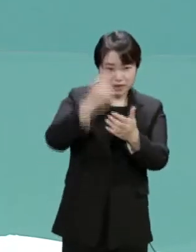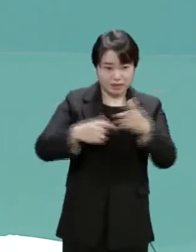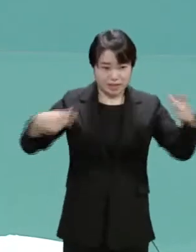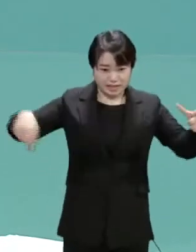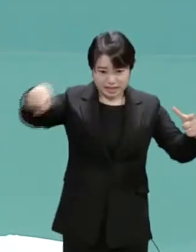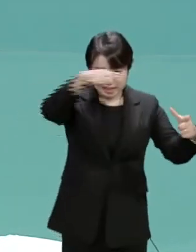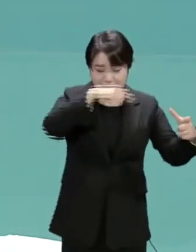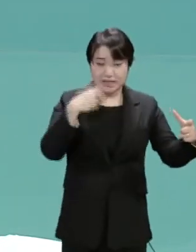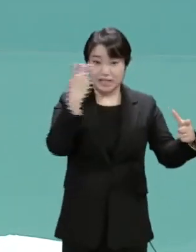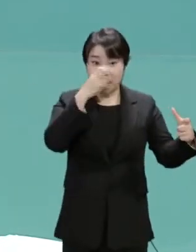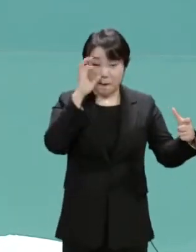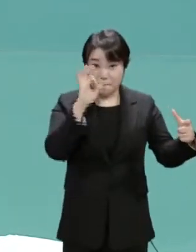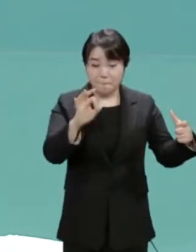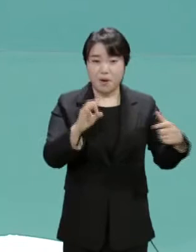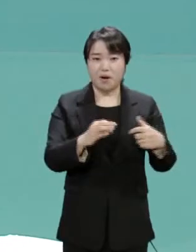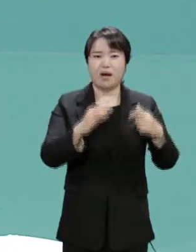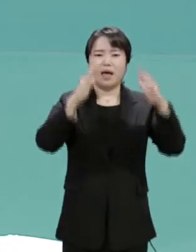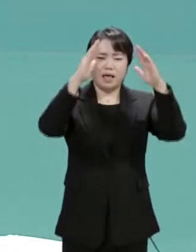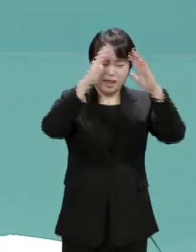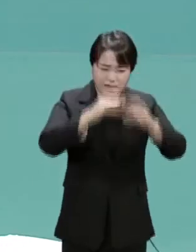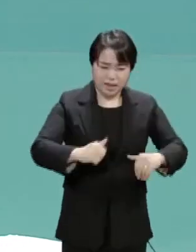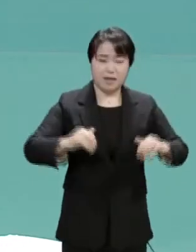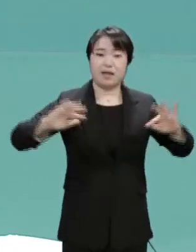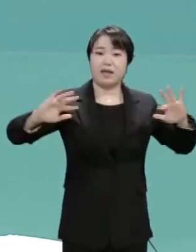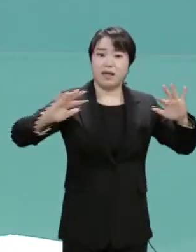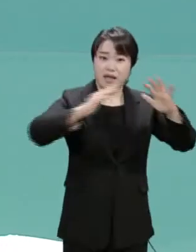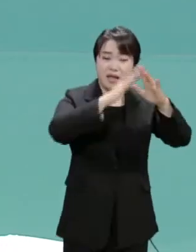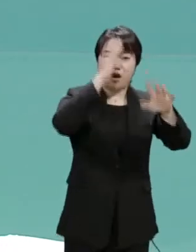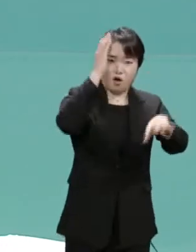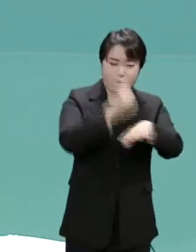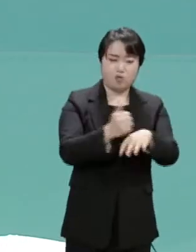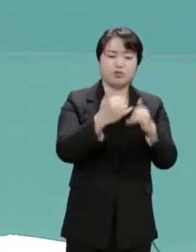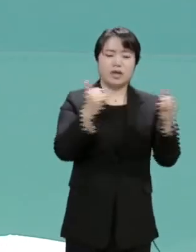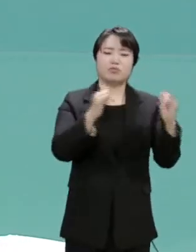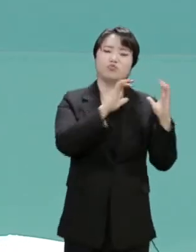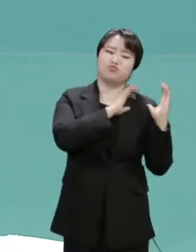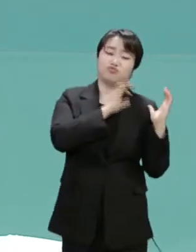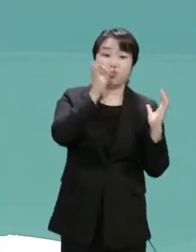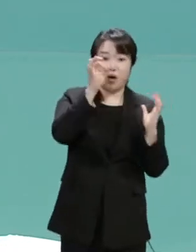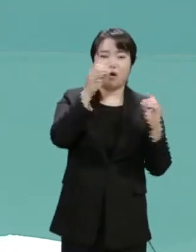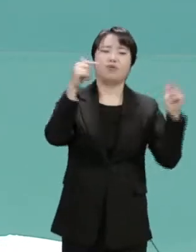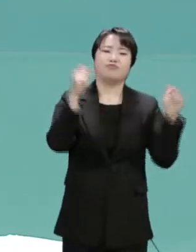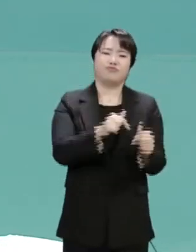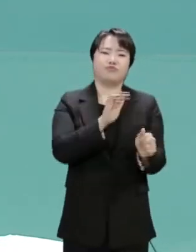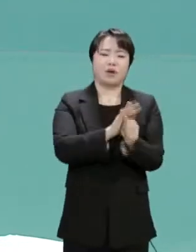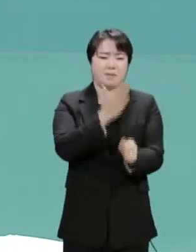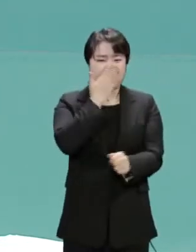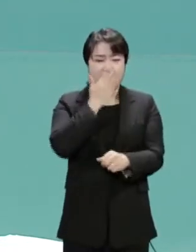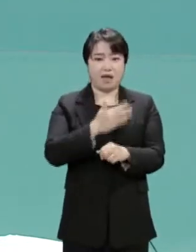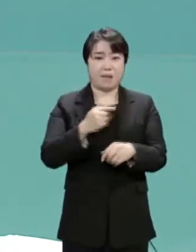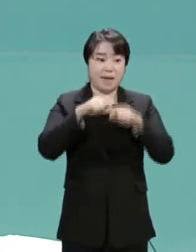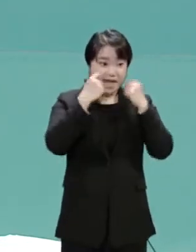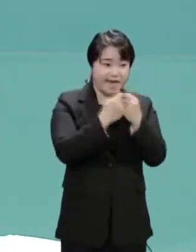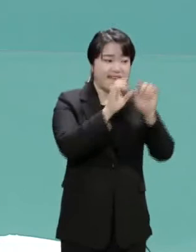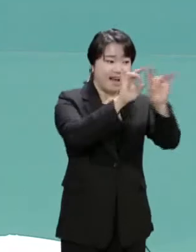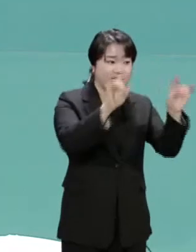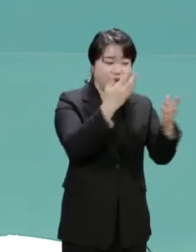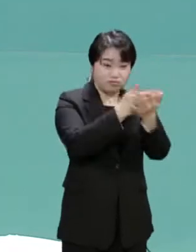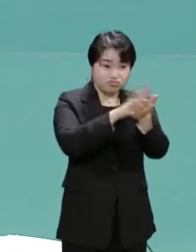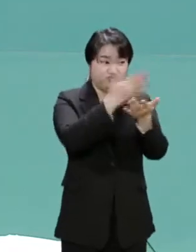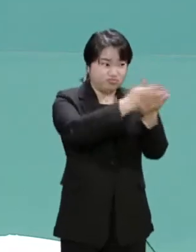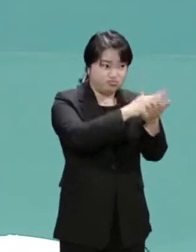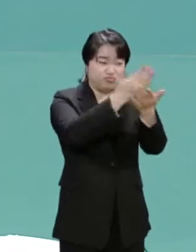그 재정계 재개발을 해야지만 주민의 부담이 현저하게 줄어드는 거예요. 저렇게 하게 되면